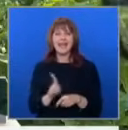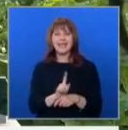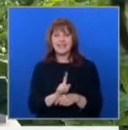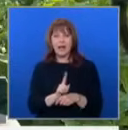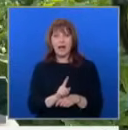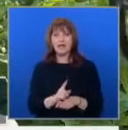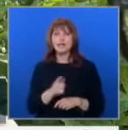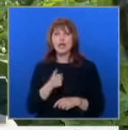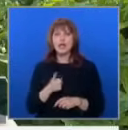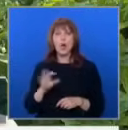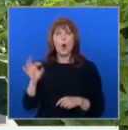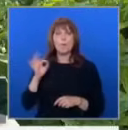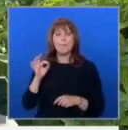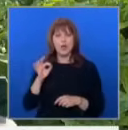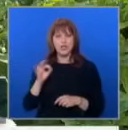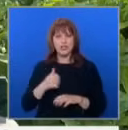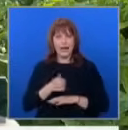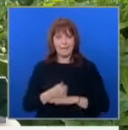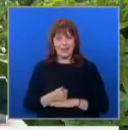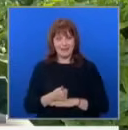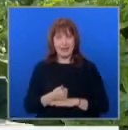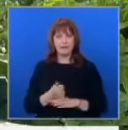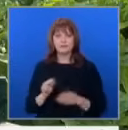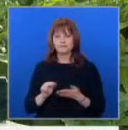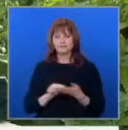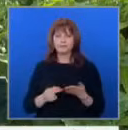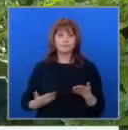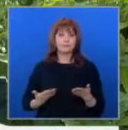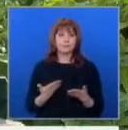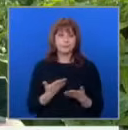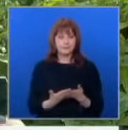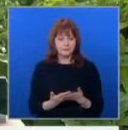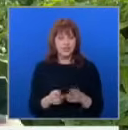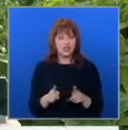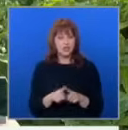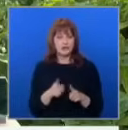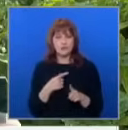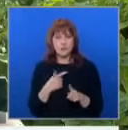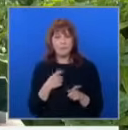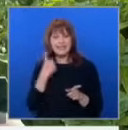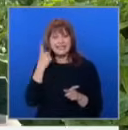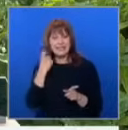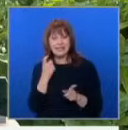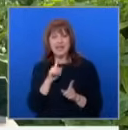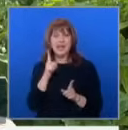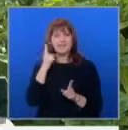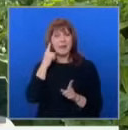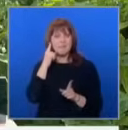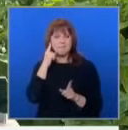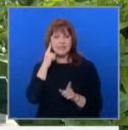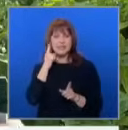Искър и кмета на район Оборище подадени за несъвместимост, така че не мисля,